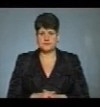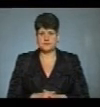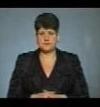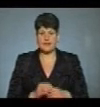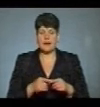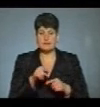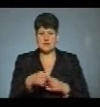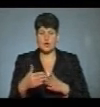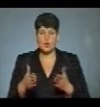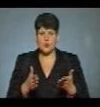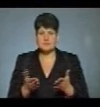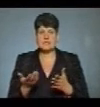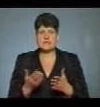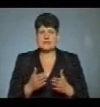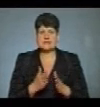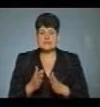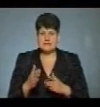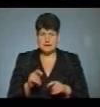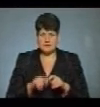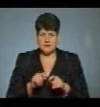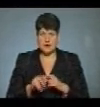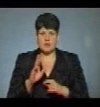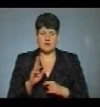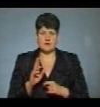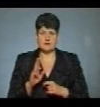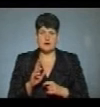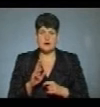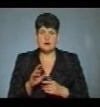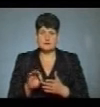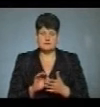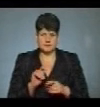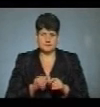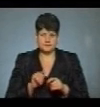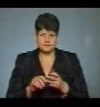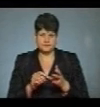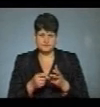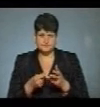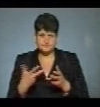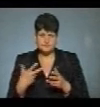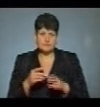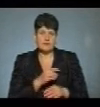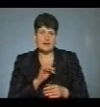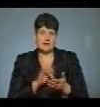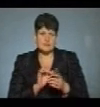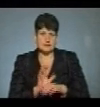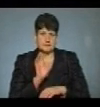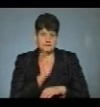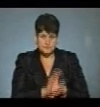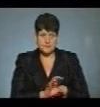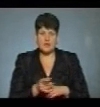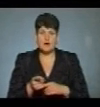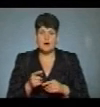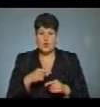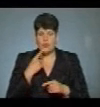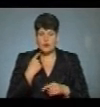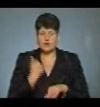в цій коробці – тест-системи для діагностики COVID-19. Їх доправлять в обласний лабораторний центр. За словами головної санітарної лікарки області